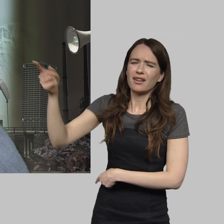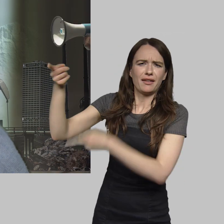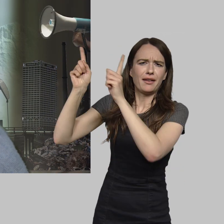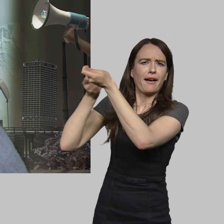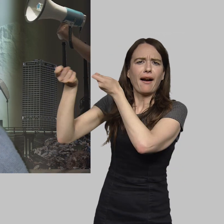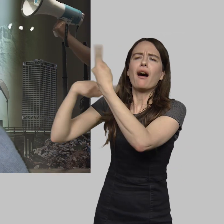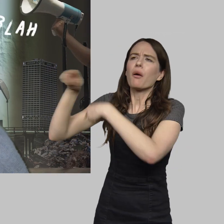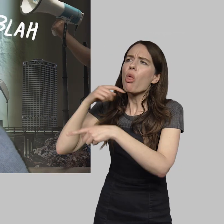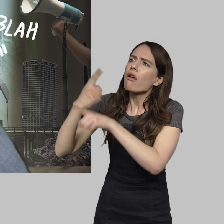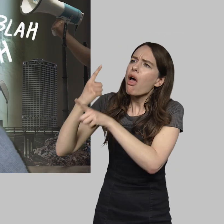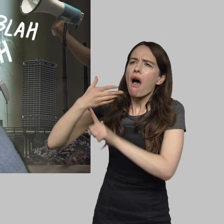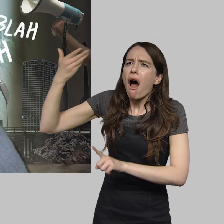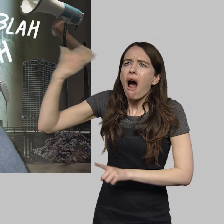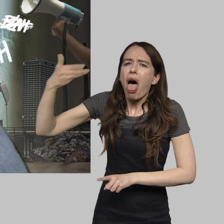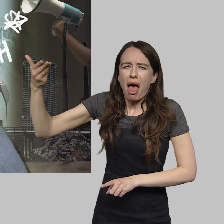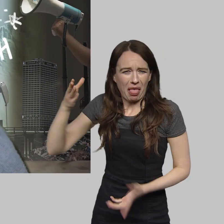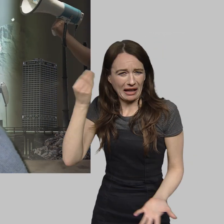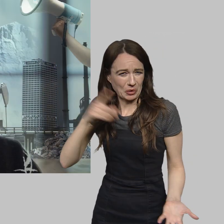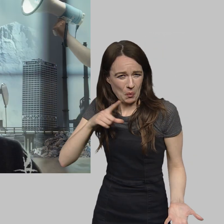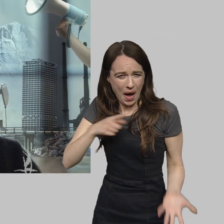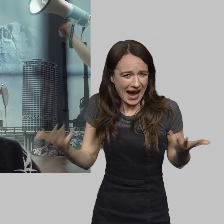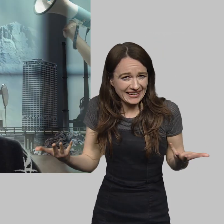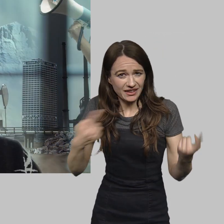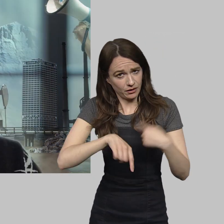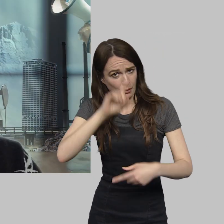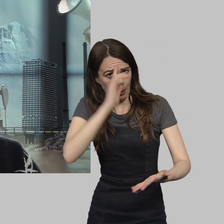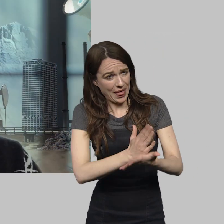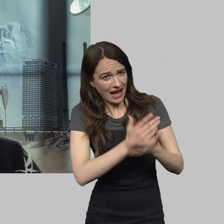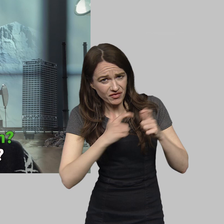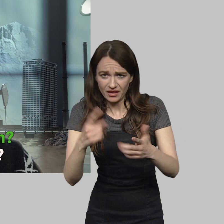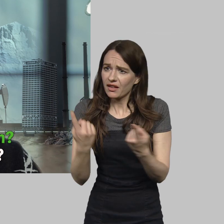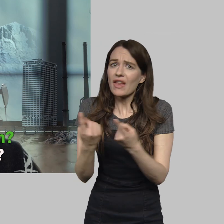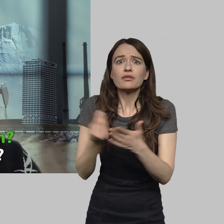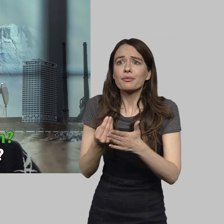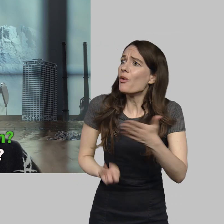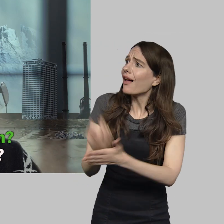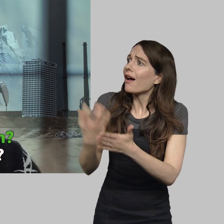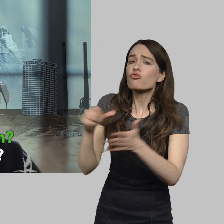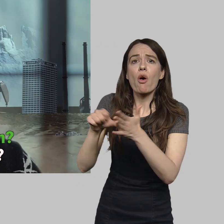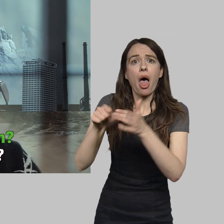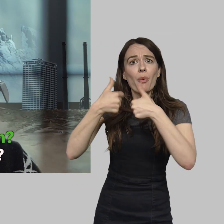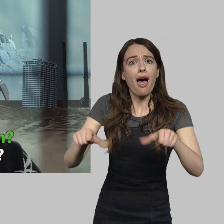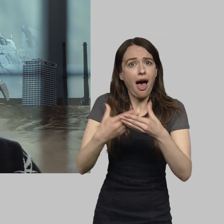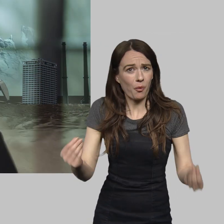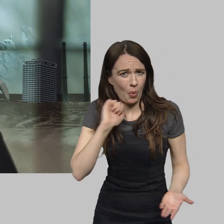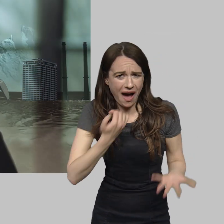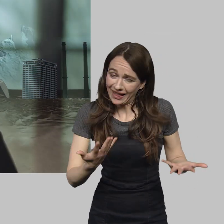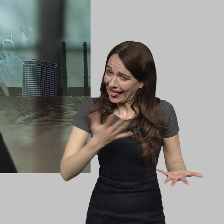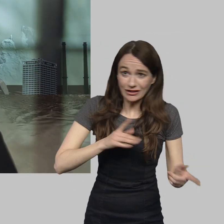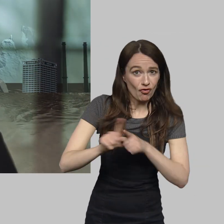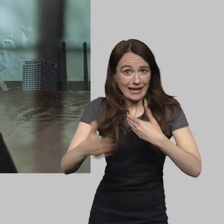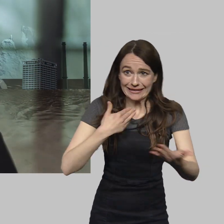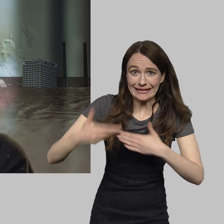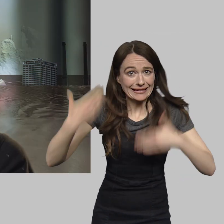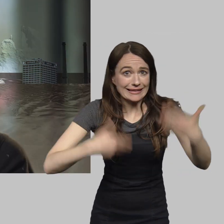wrando ar bla bla bla rhai mewn pwyr. Pam ein bod ni'n dal i credu y gallwn brynu ein ffordd allan. Mae'n amser